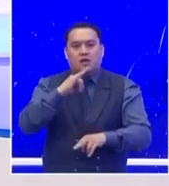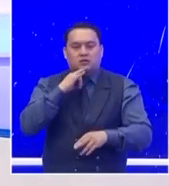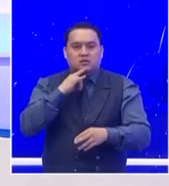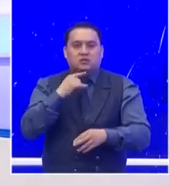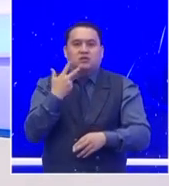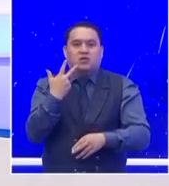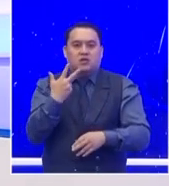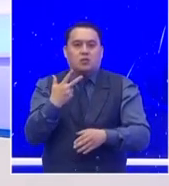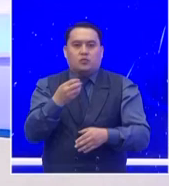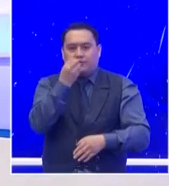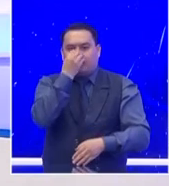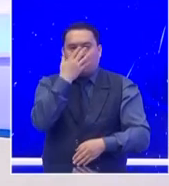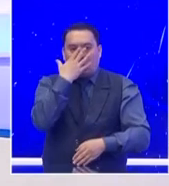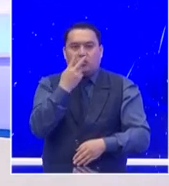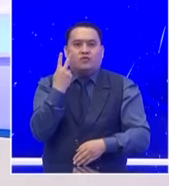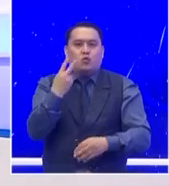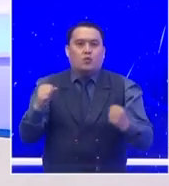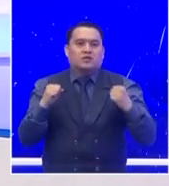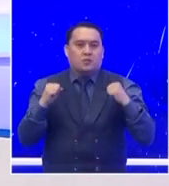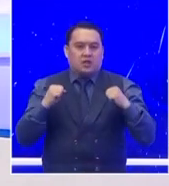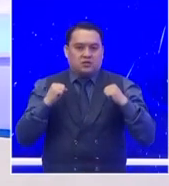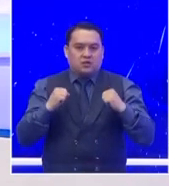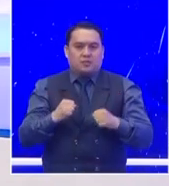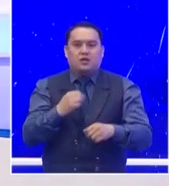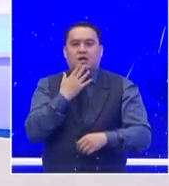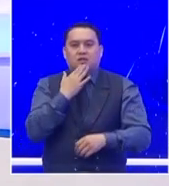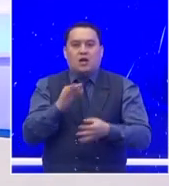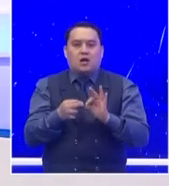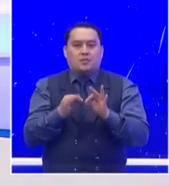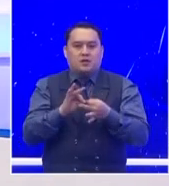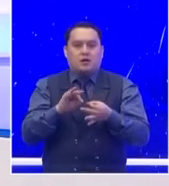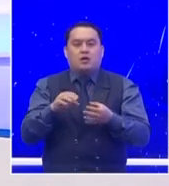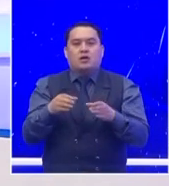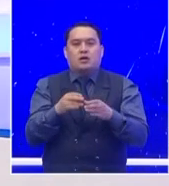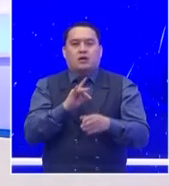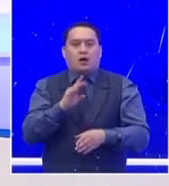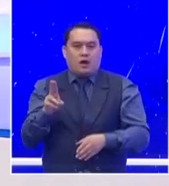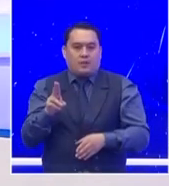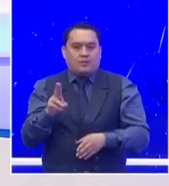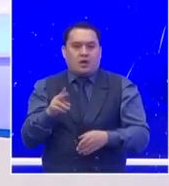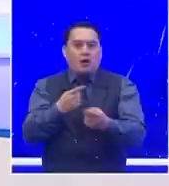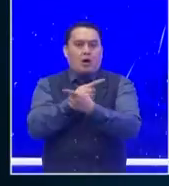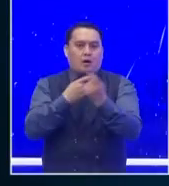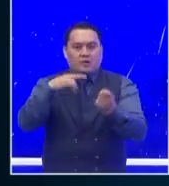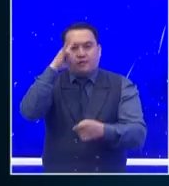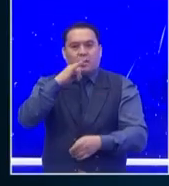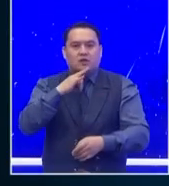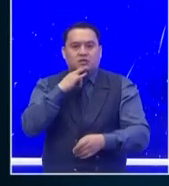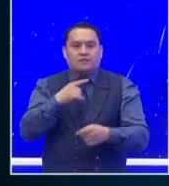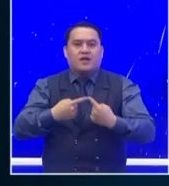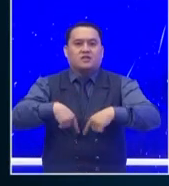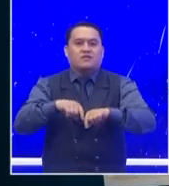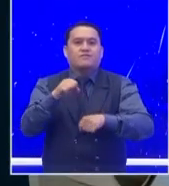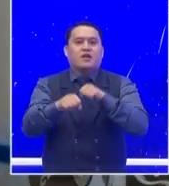на треке будет представлен в Токио 2 спортсменами, сообщает Национальный олимпийский комитет Республики Казахстан. Именно позже объявит